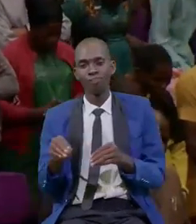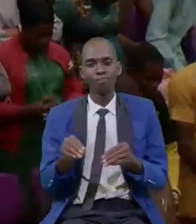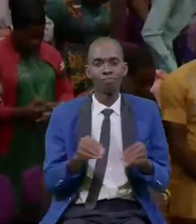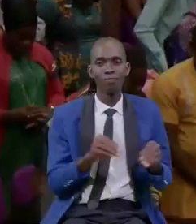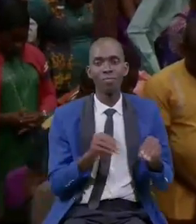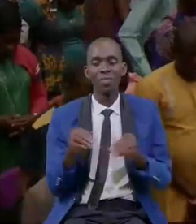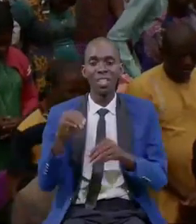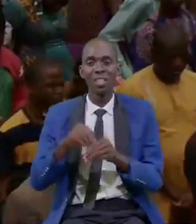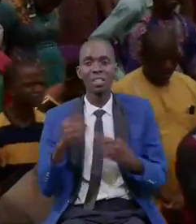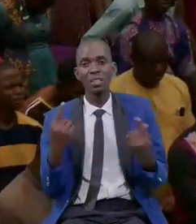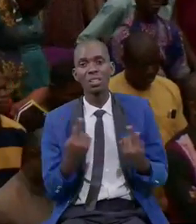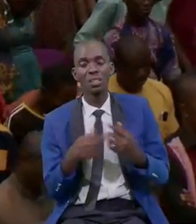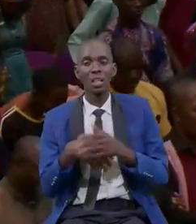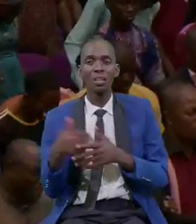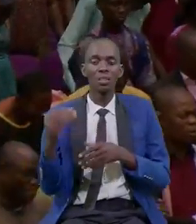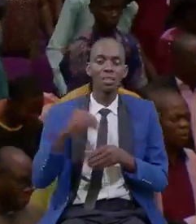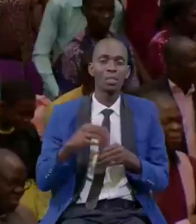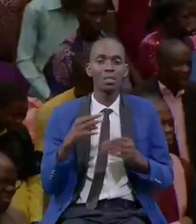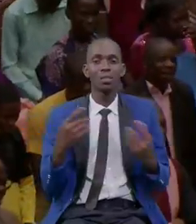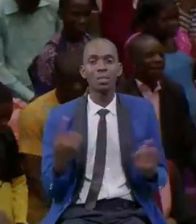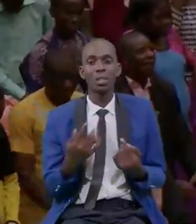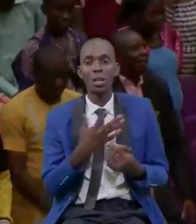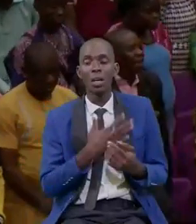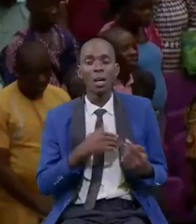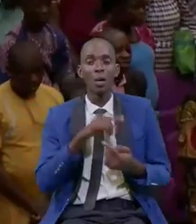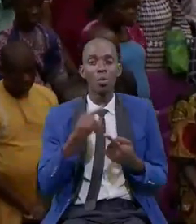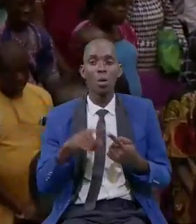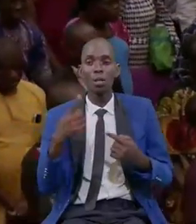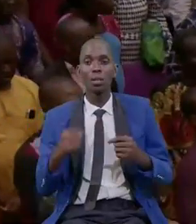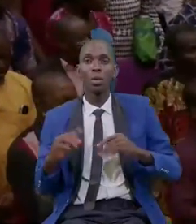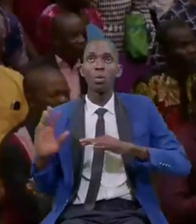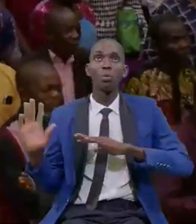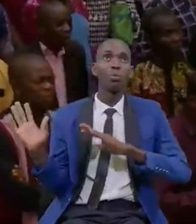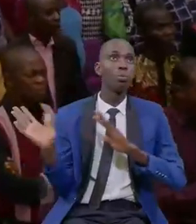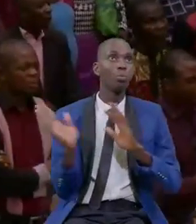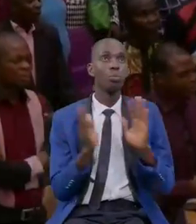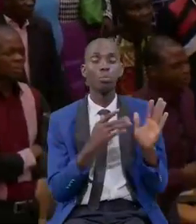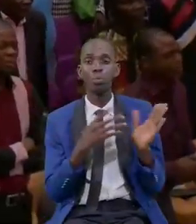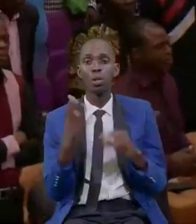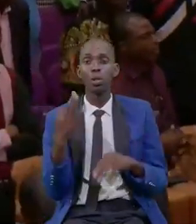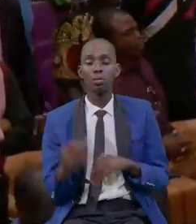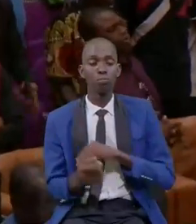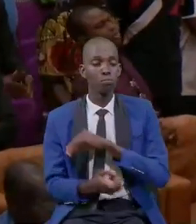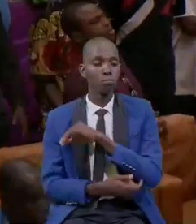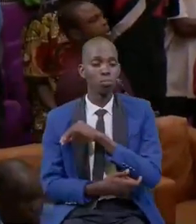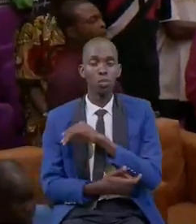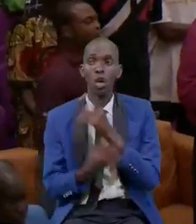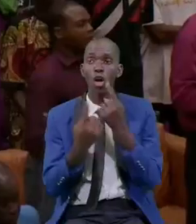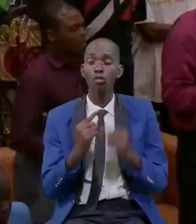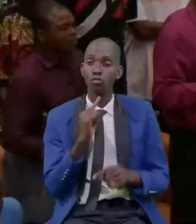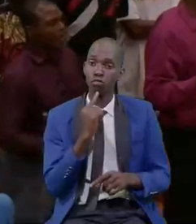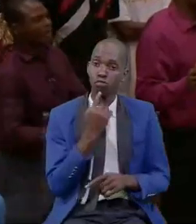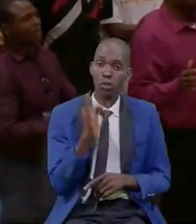à la périphérie, vous êtes à la superficie? Vous êtes ballotté ici et là, quand le vent